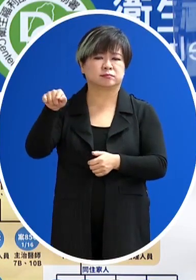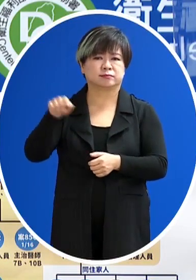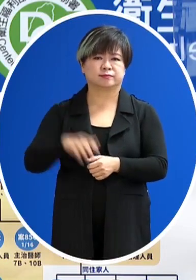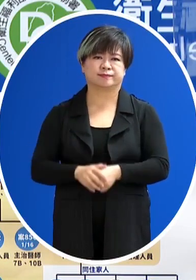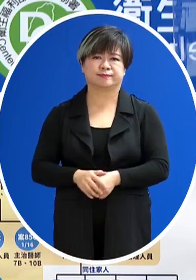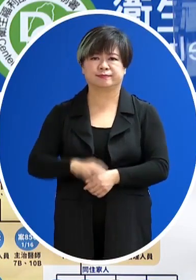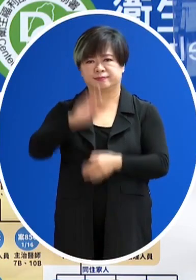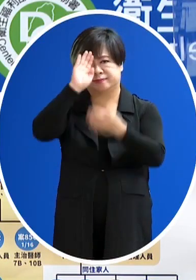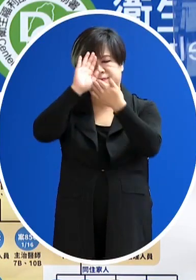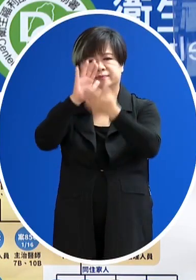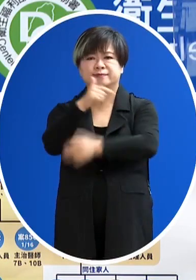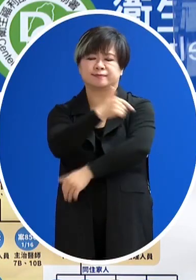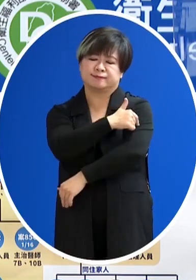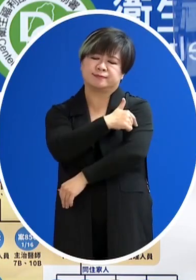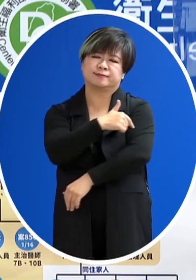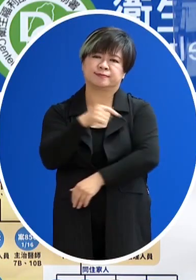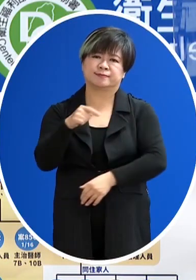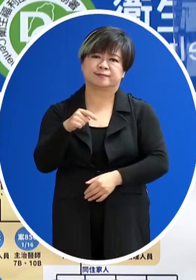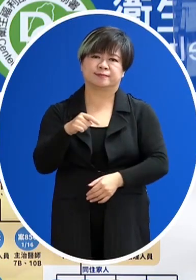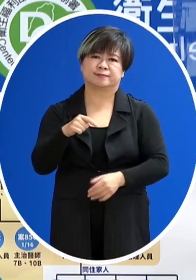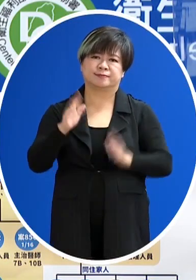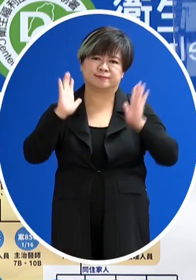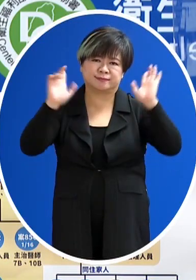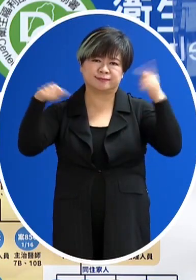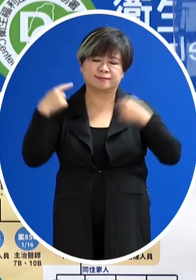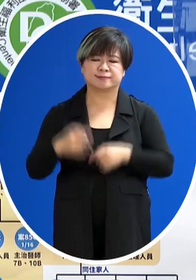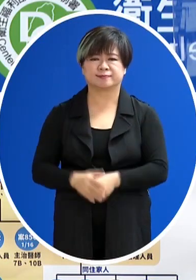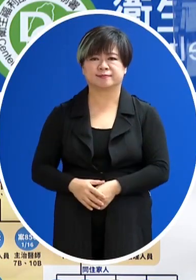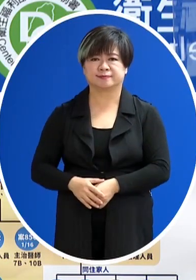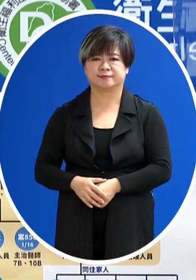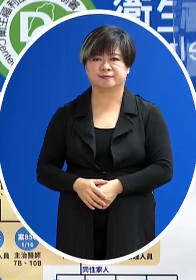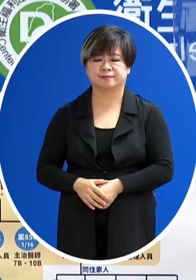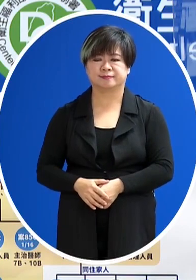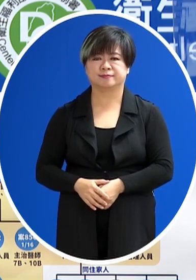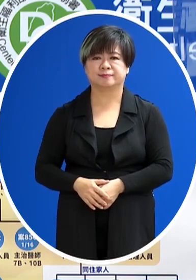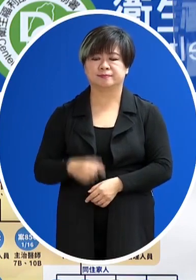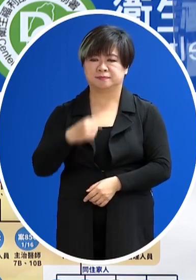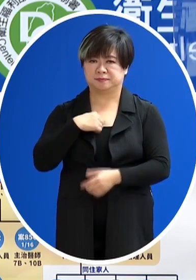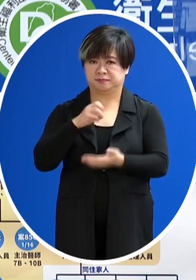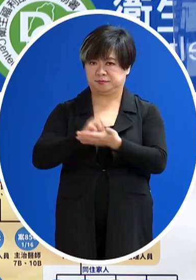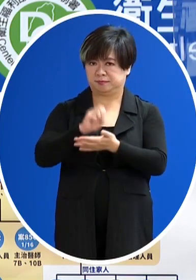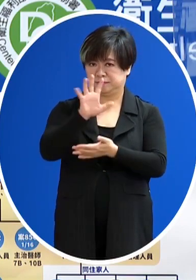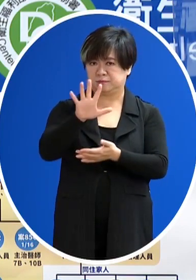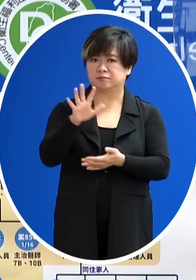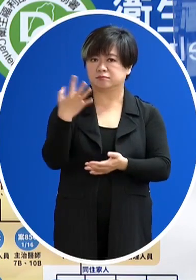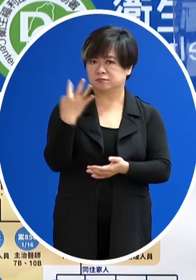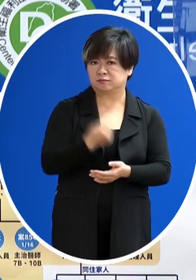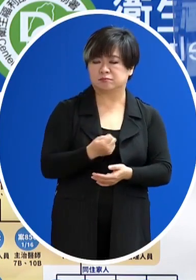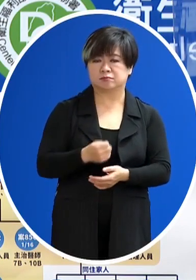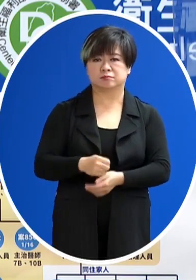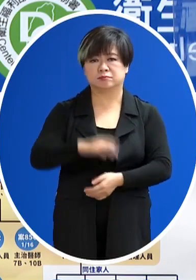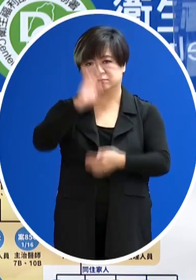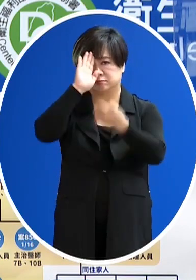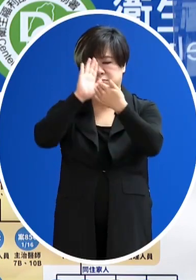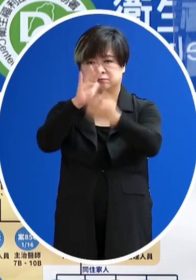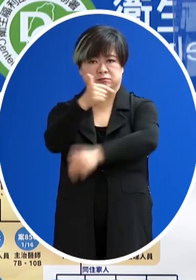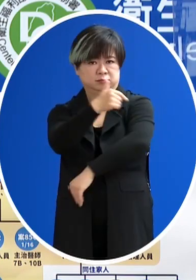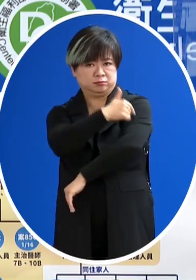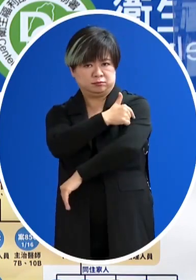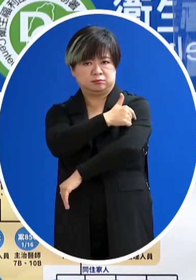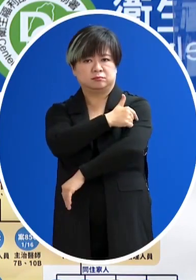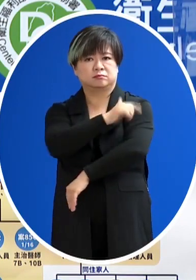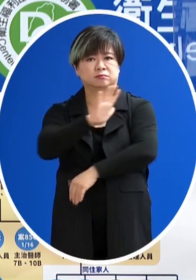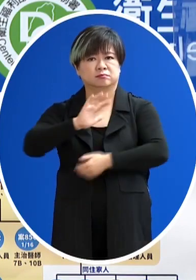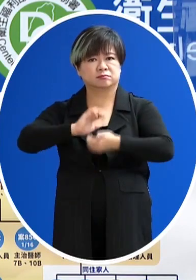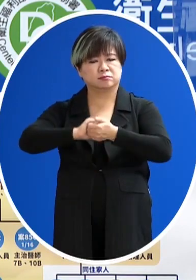体就是这样子。现在就是从也跟大家也报告过几次，那疫苗当然一定有它的一定